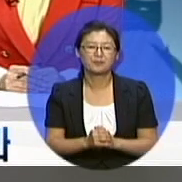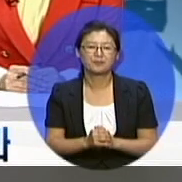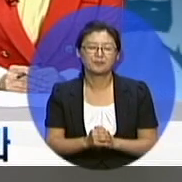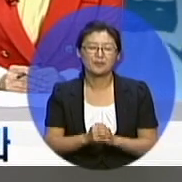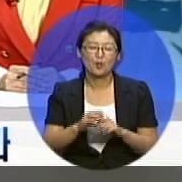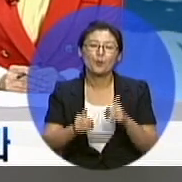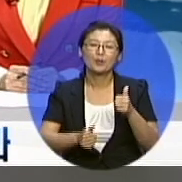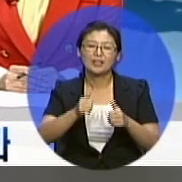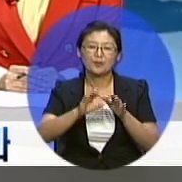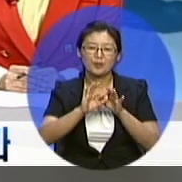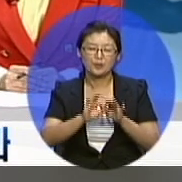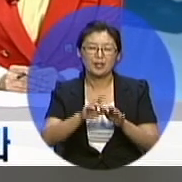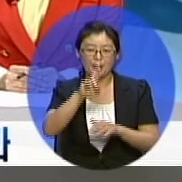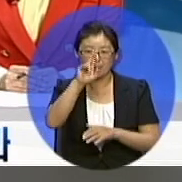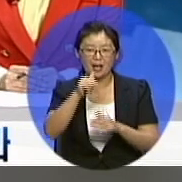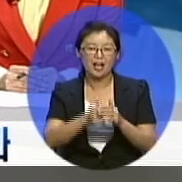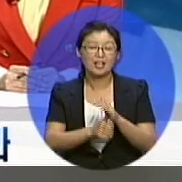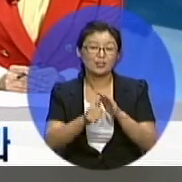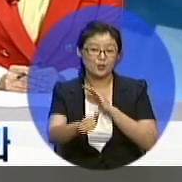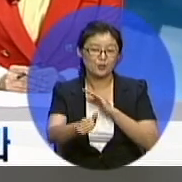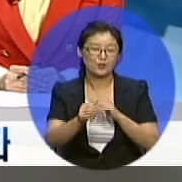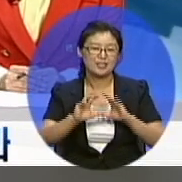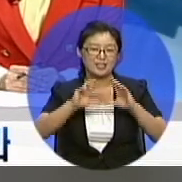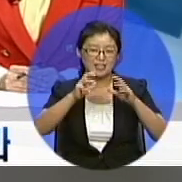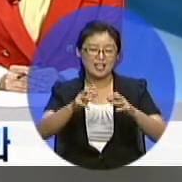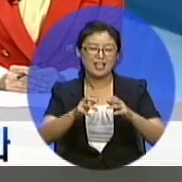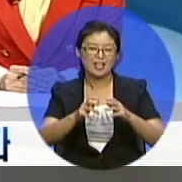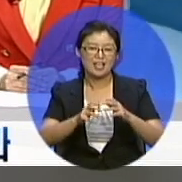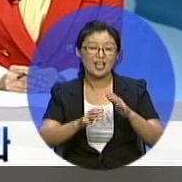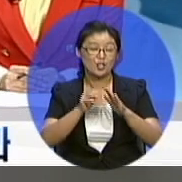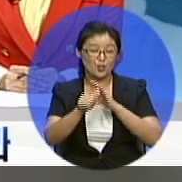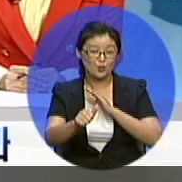대회를 통해서 이 박 선수의 기량이 세계 선수들과